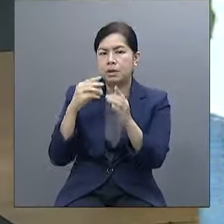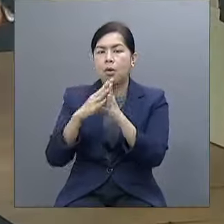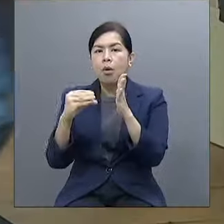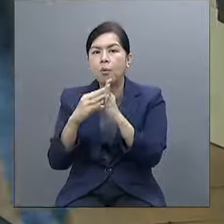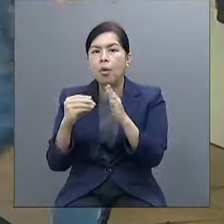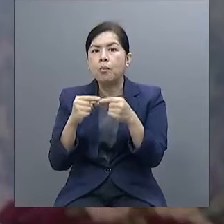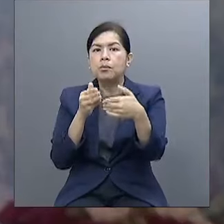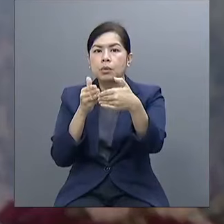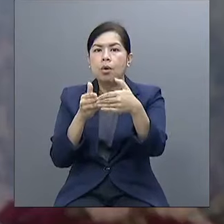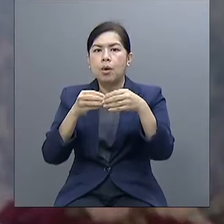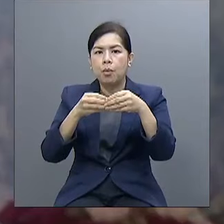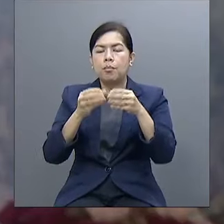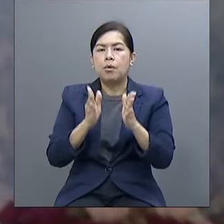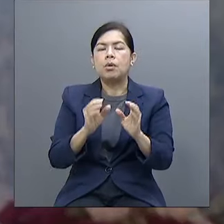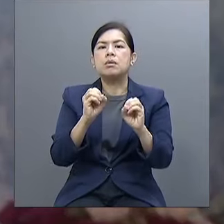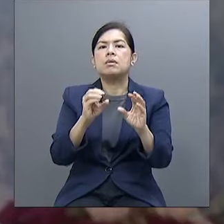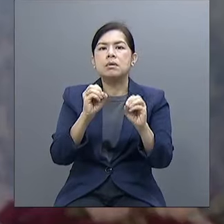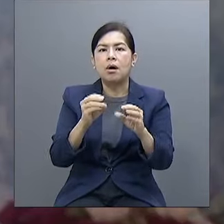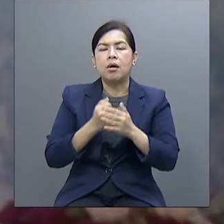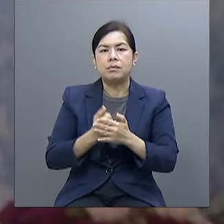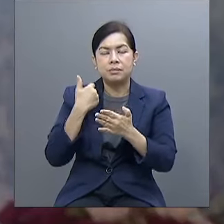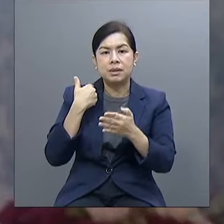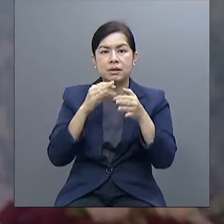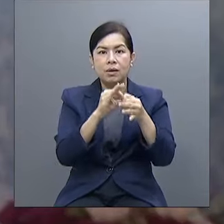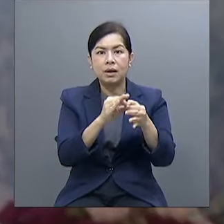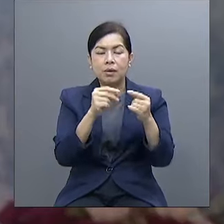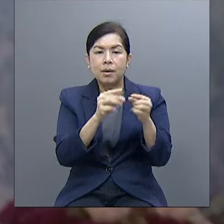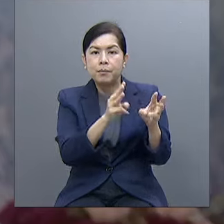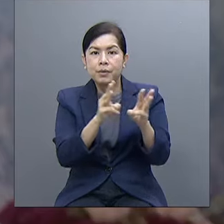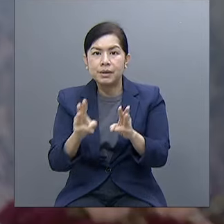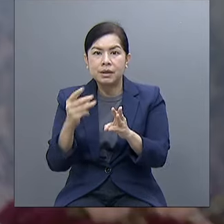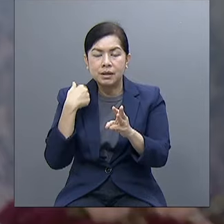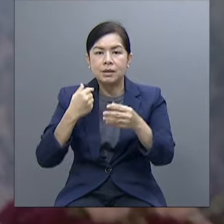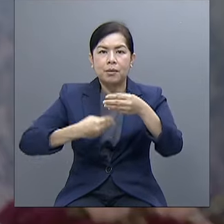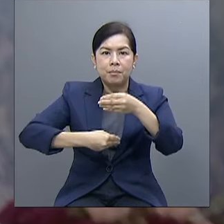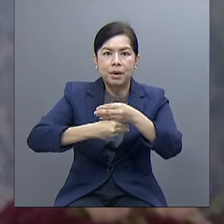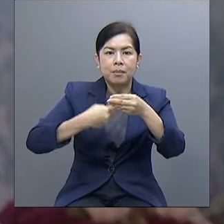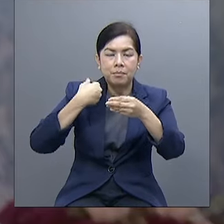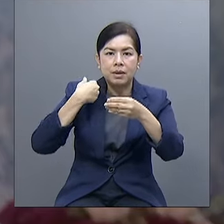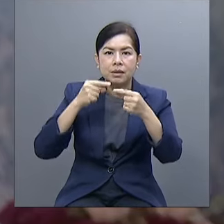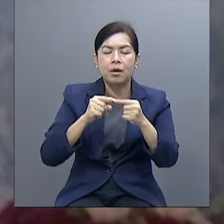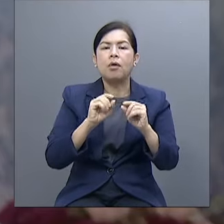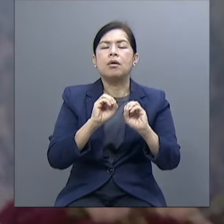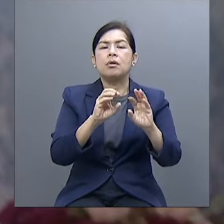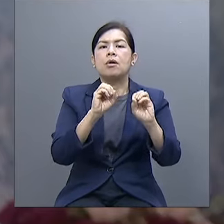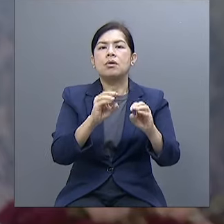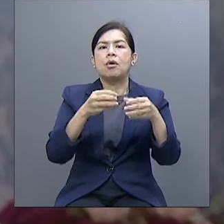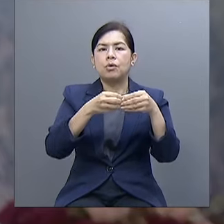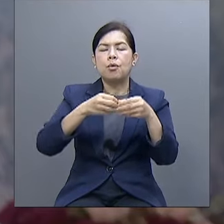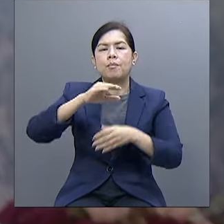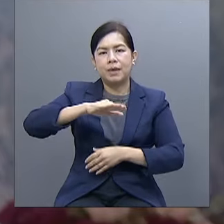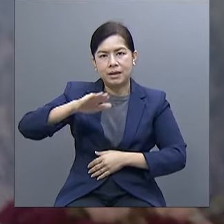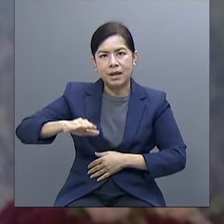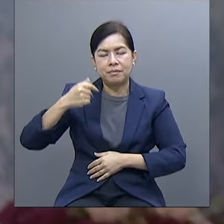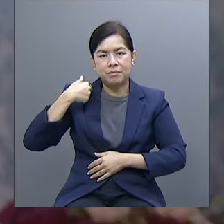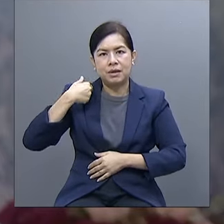าเรื่องนี้สามารถที่จะสอดแทรกในโรงเรียนหรือว่าโดยเฉพาะเล็กกว่านั้นก็คือศูนย์พัฒนาเด็กเล็กค่ะในกลุ่มเด็กเล็กเนี่ยสำคัญม